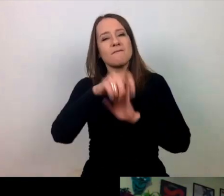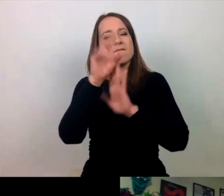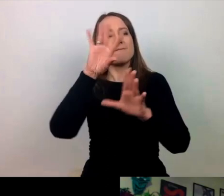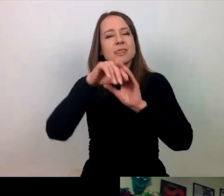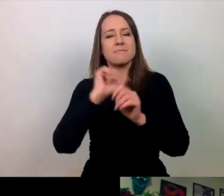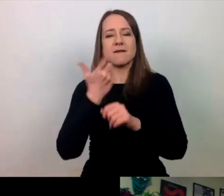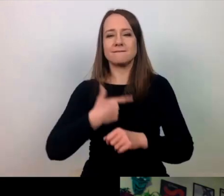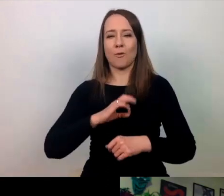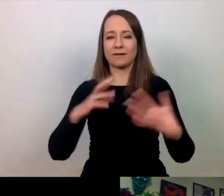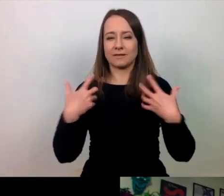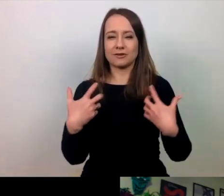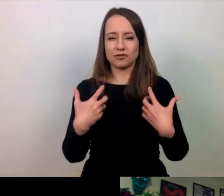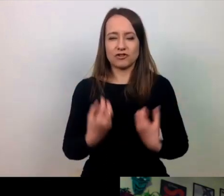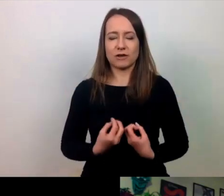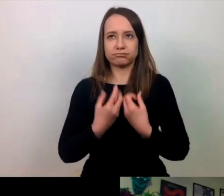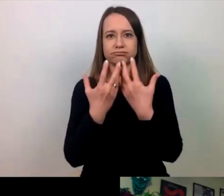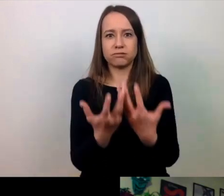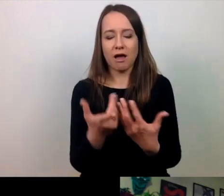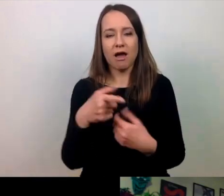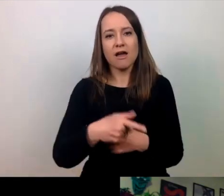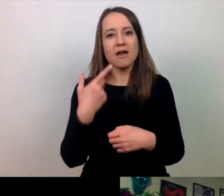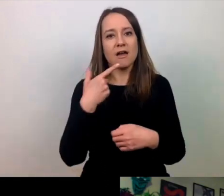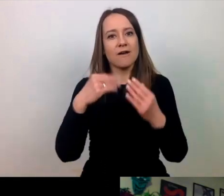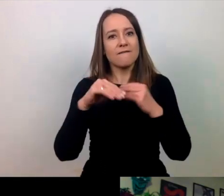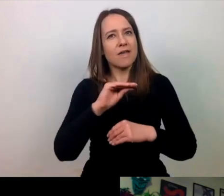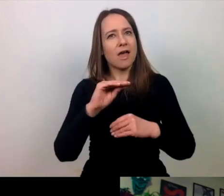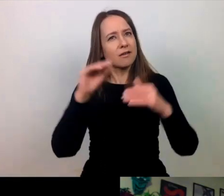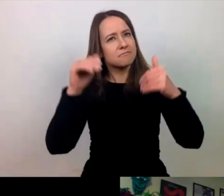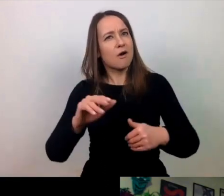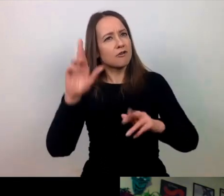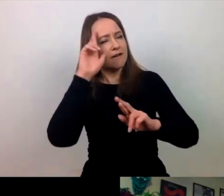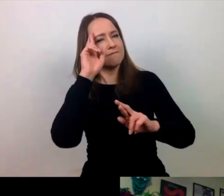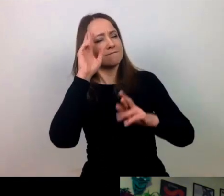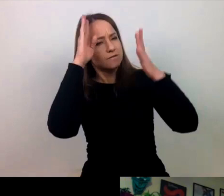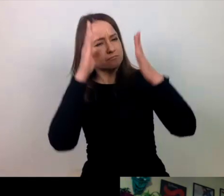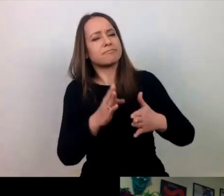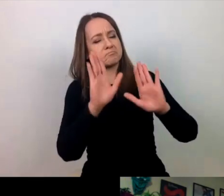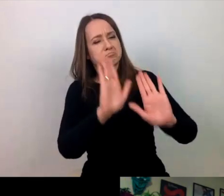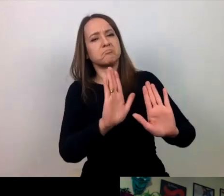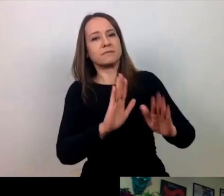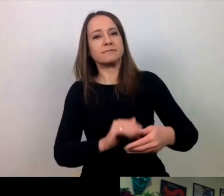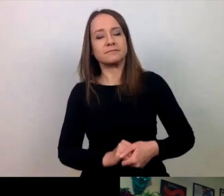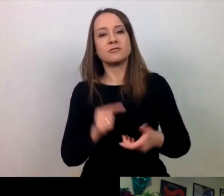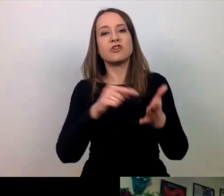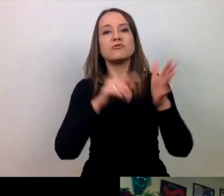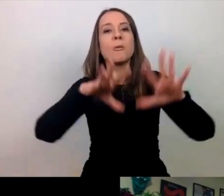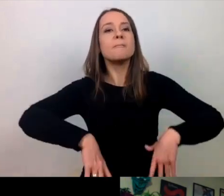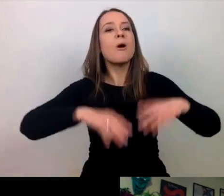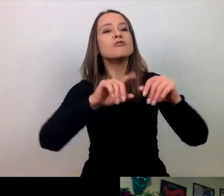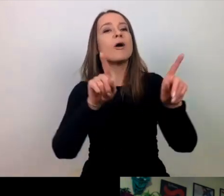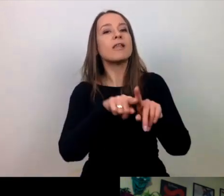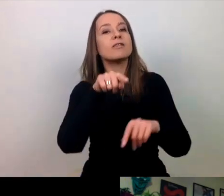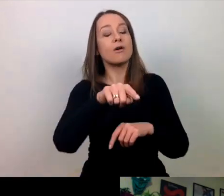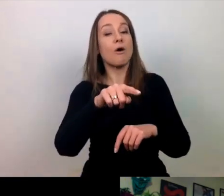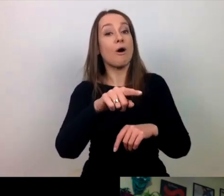taką, znając tę historię, mieć taką większą wyrozumiałość dla niego, że to jest początek jego aktorskiej drogi, i to od